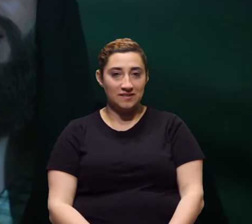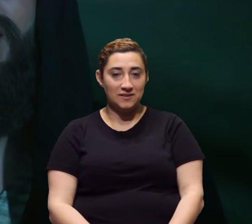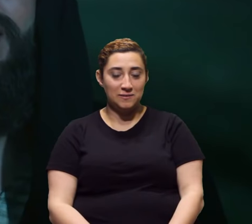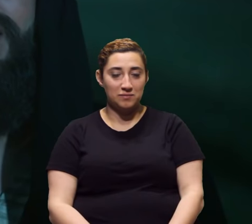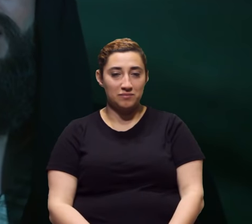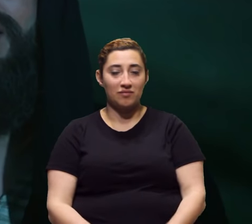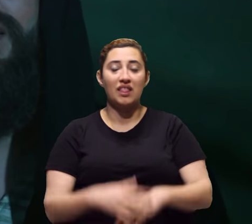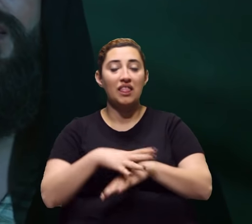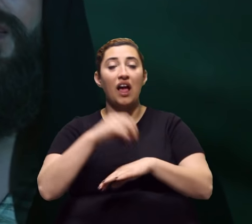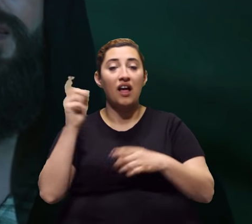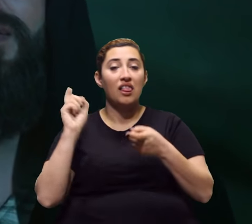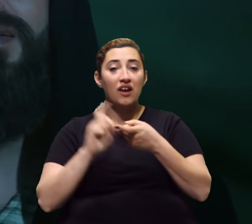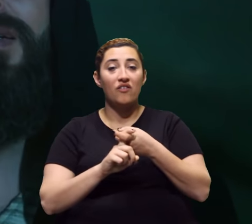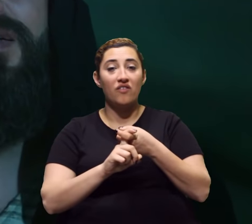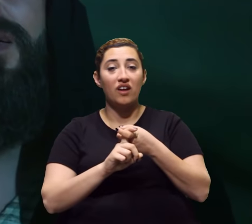Dağlar ile,